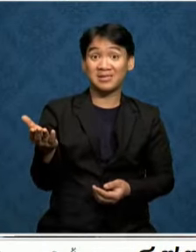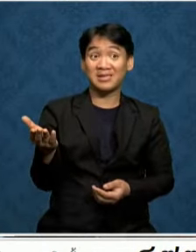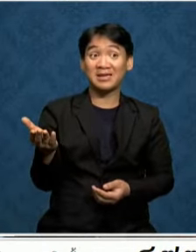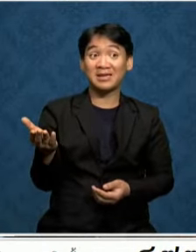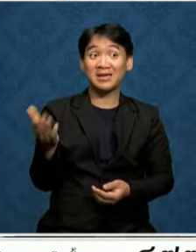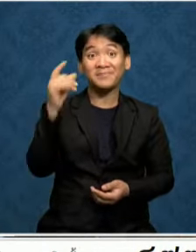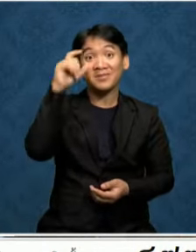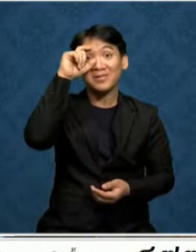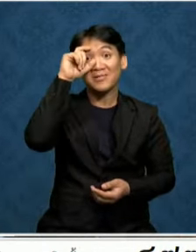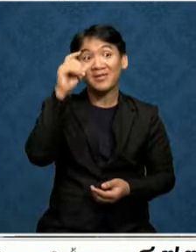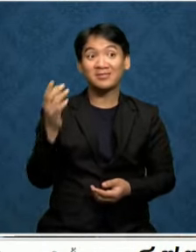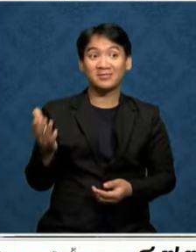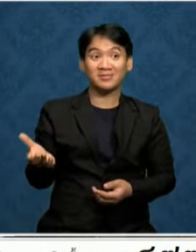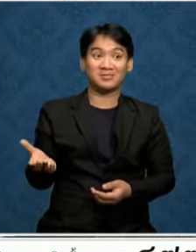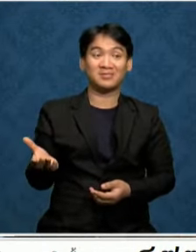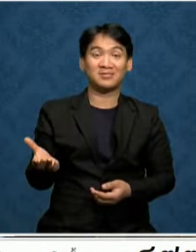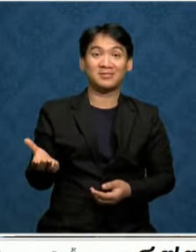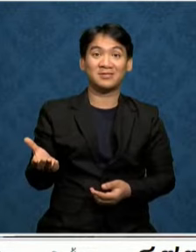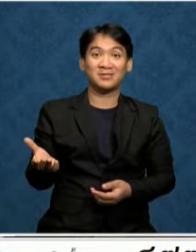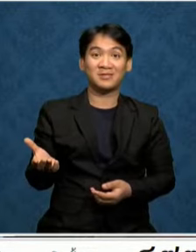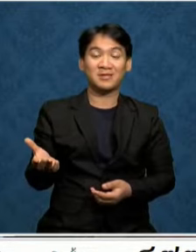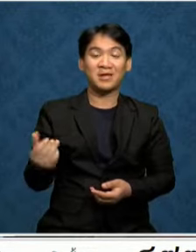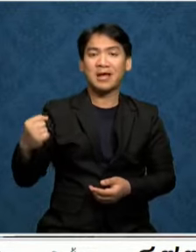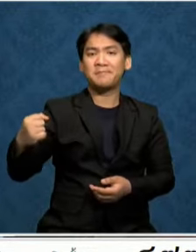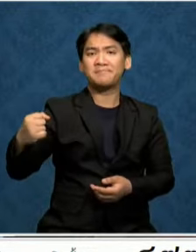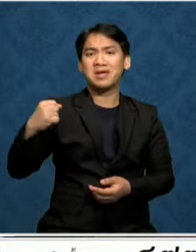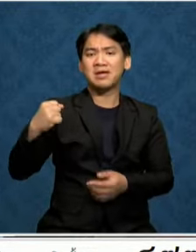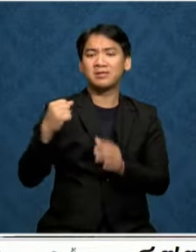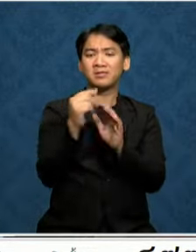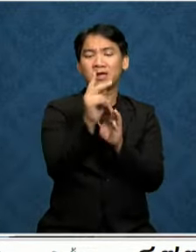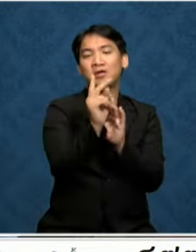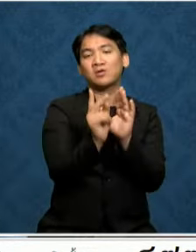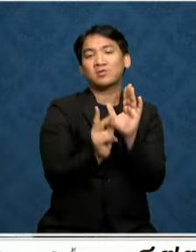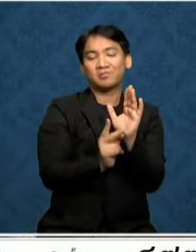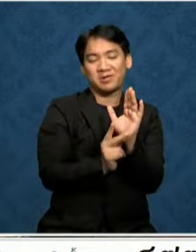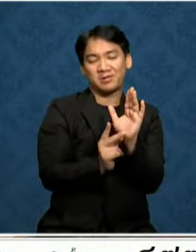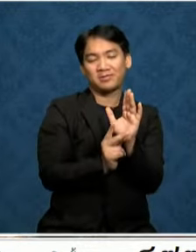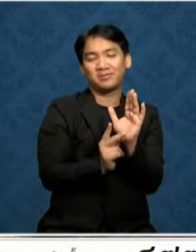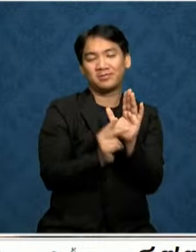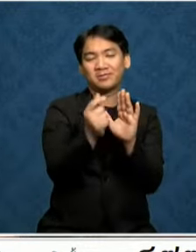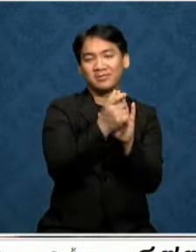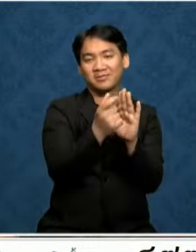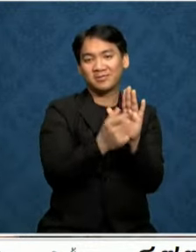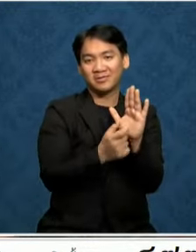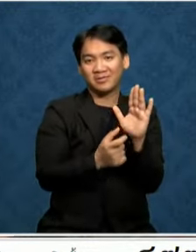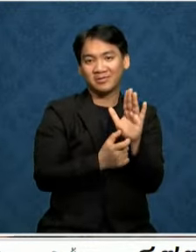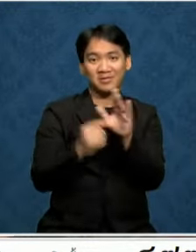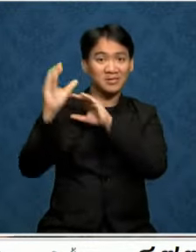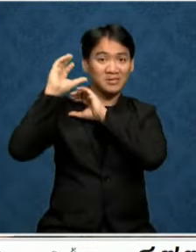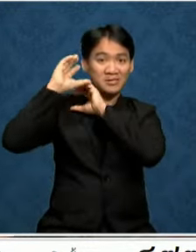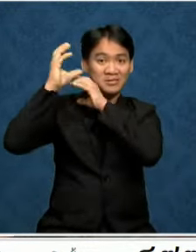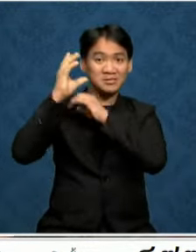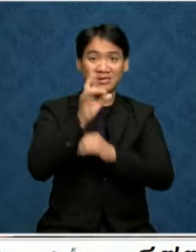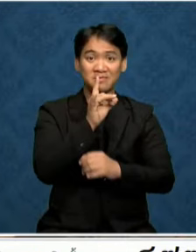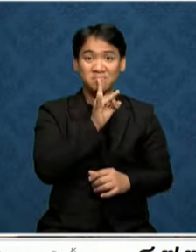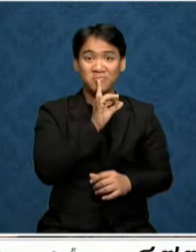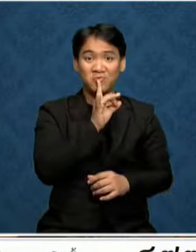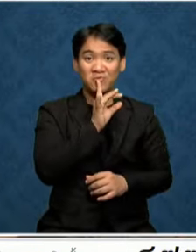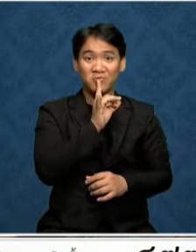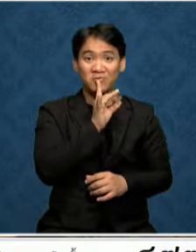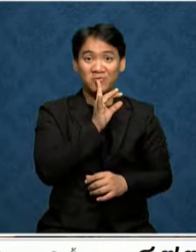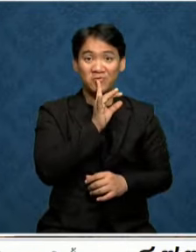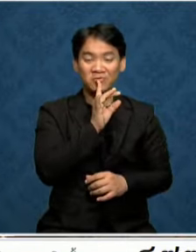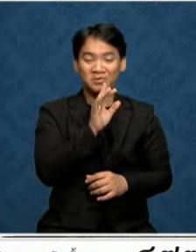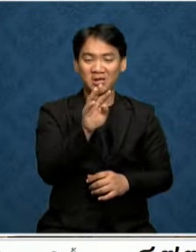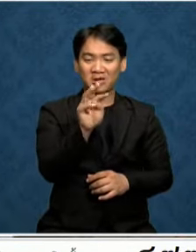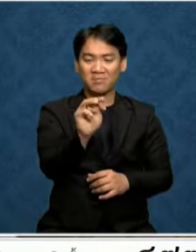ยก็ได้มีการให้อำนาจในการออกกฎกระทรวงนะครับโดยภาพยนตร์หนังโป๊เนี่ยก็จะเป็นทางมท